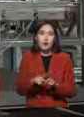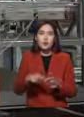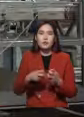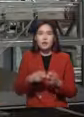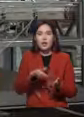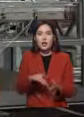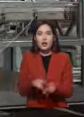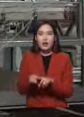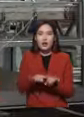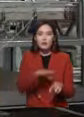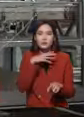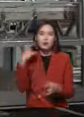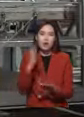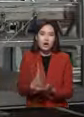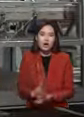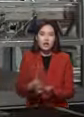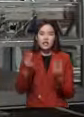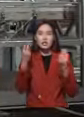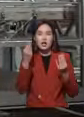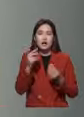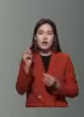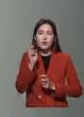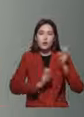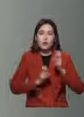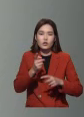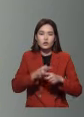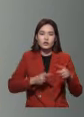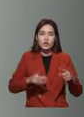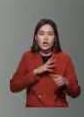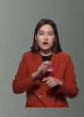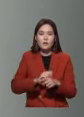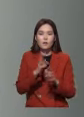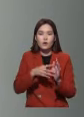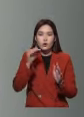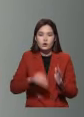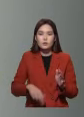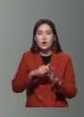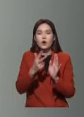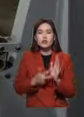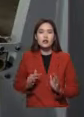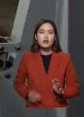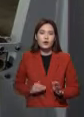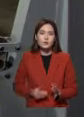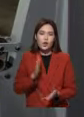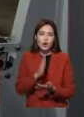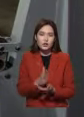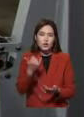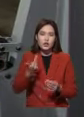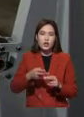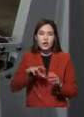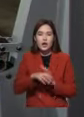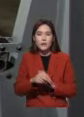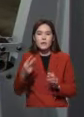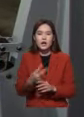көп. Елдегі 42 мың кәсіпорынның жартысына жуығы, яғни 19 мыңын ресейлік компания құрайды. Демек мұның өзі екі ел